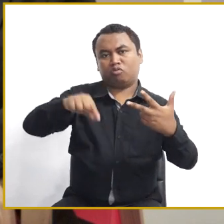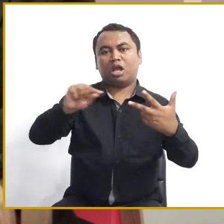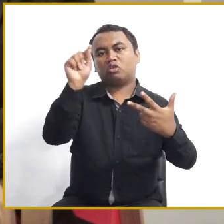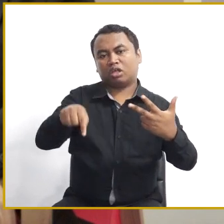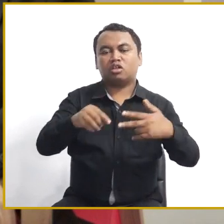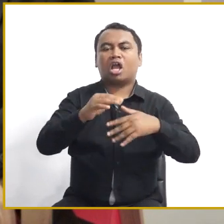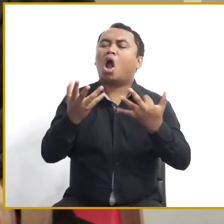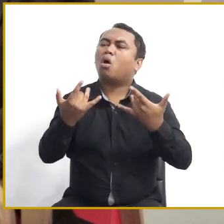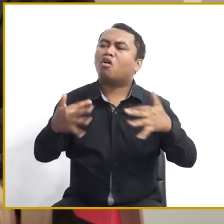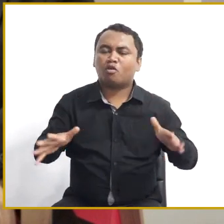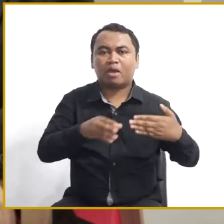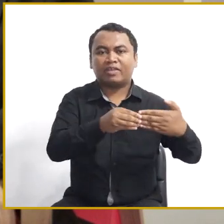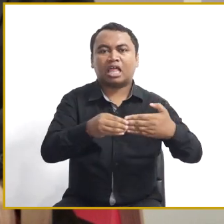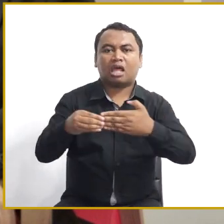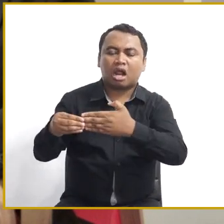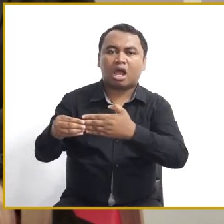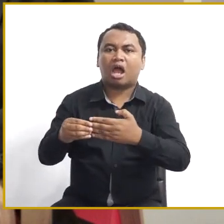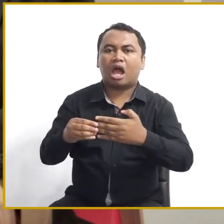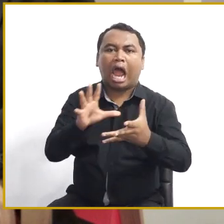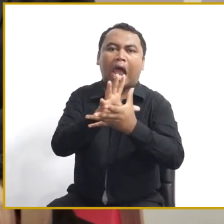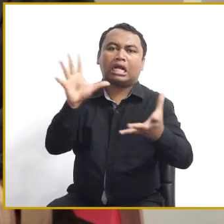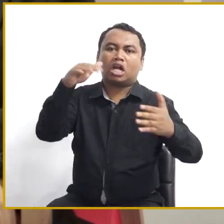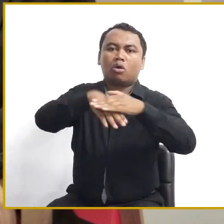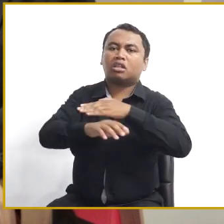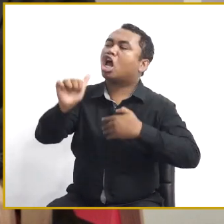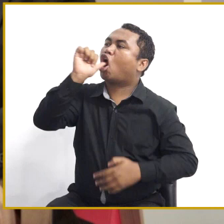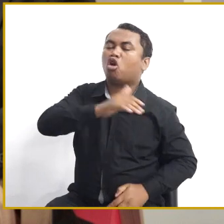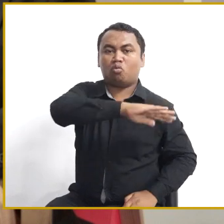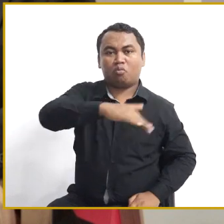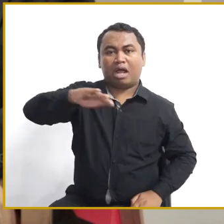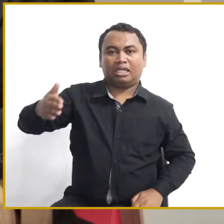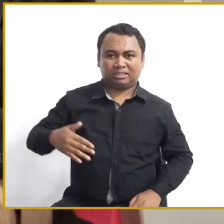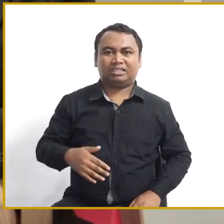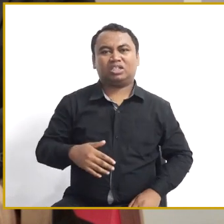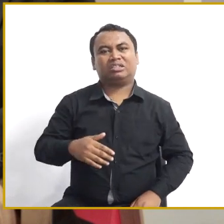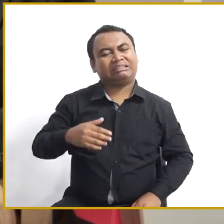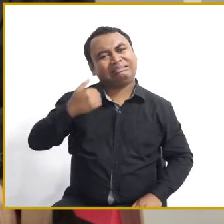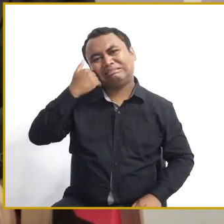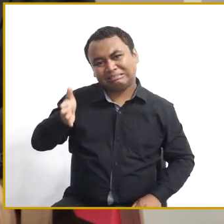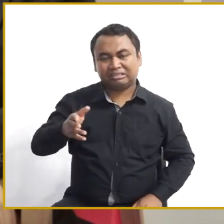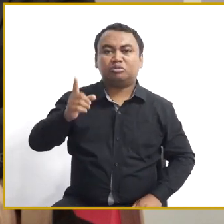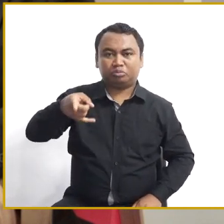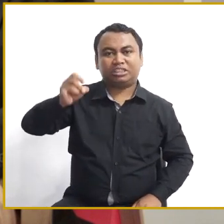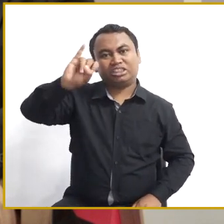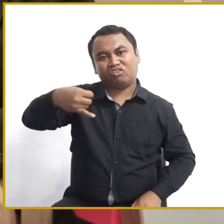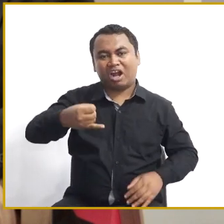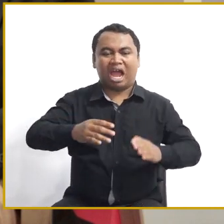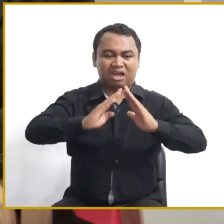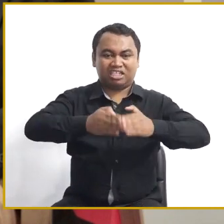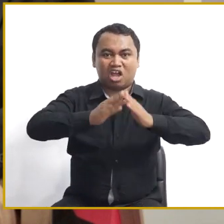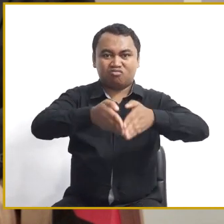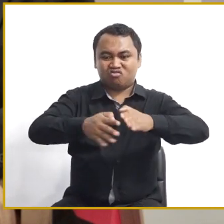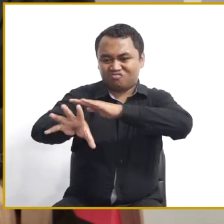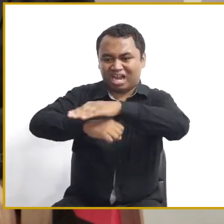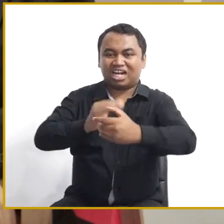tsika ny arenan-dranomasina izay tratran'ny piage moa ilay izy amin'ny teny frantsay amin'izao fotoana izao noho ny tsy fananantsika